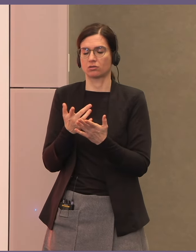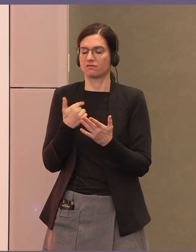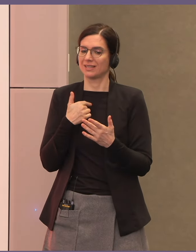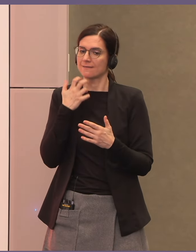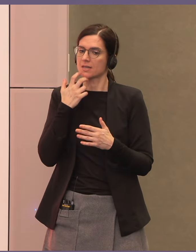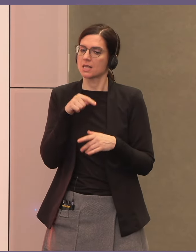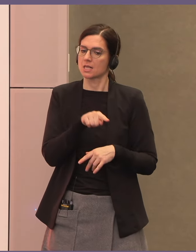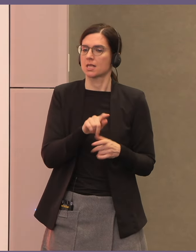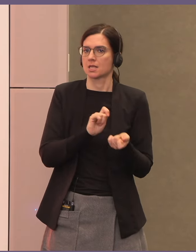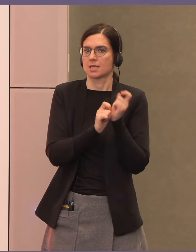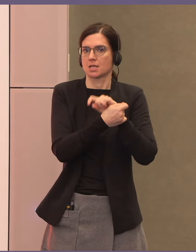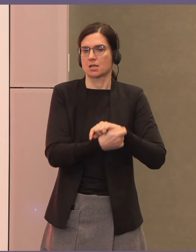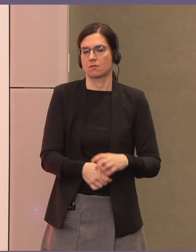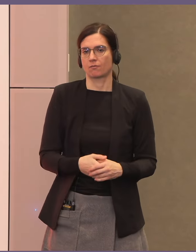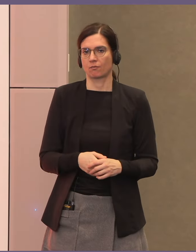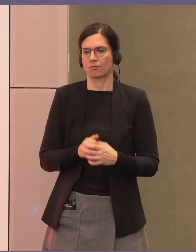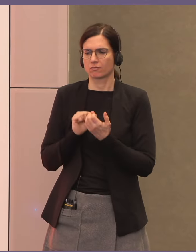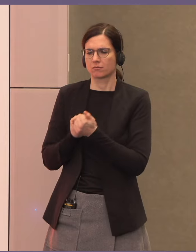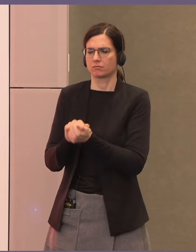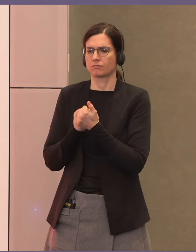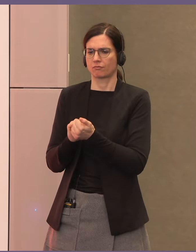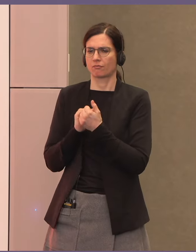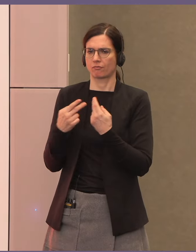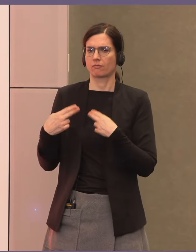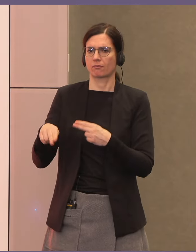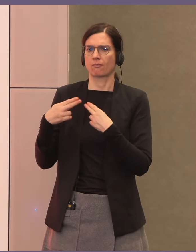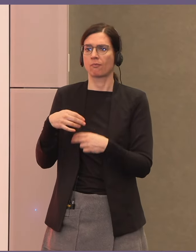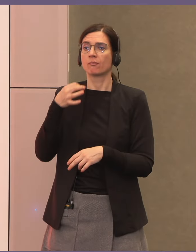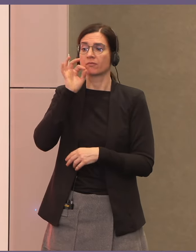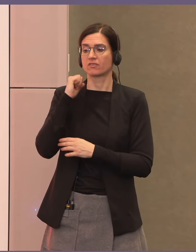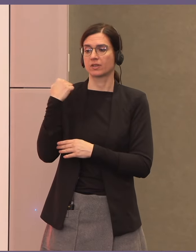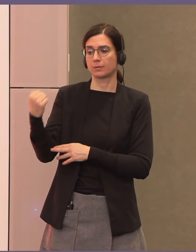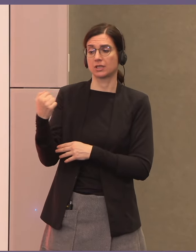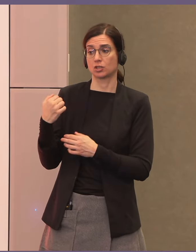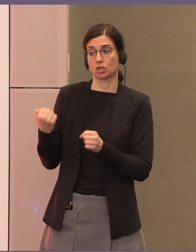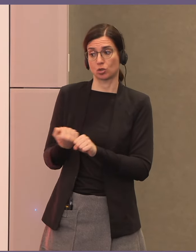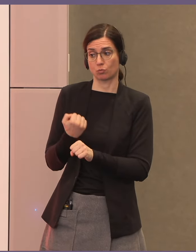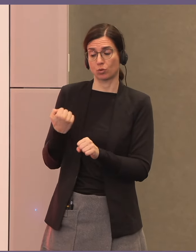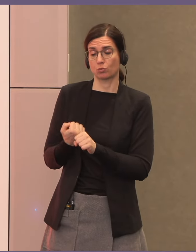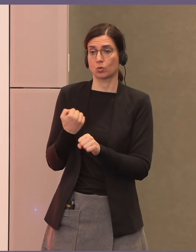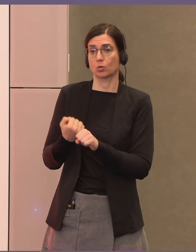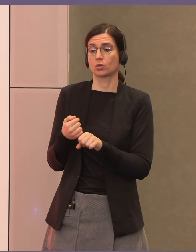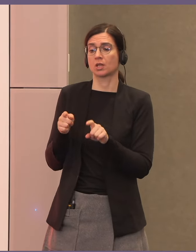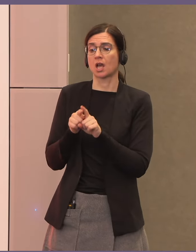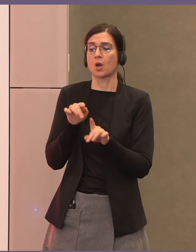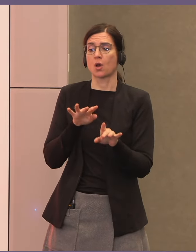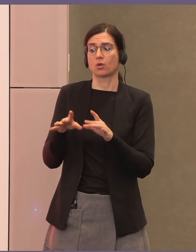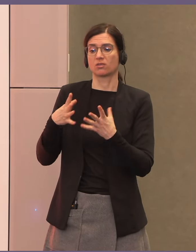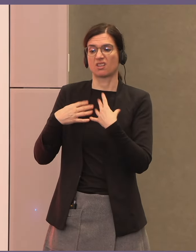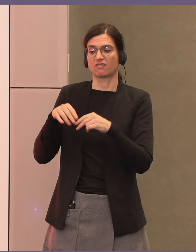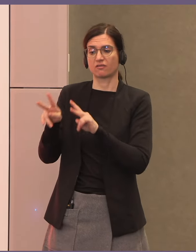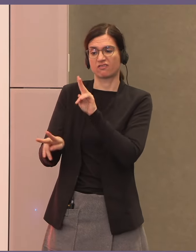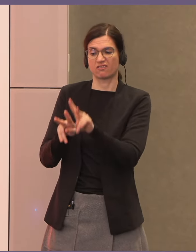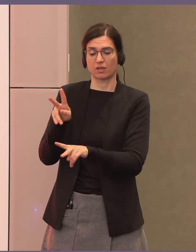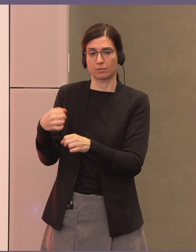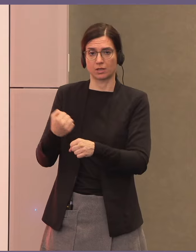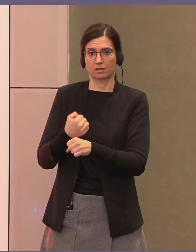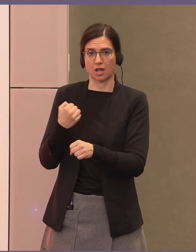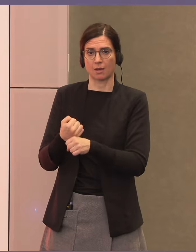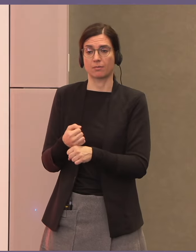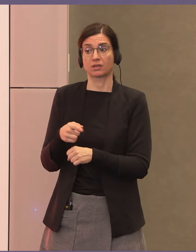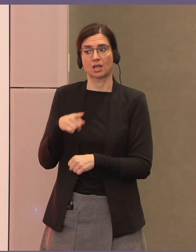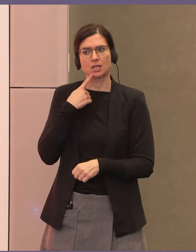Ein solcher andauernder Kampf betrifft feministische Bemühungen, Reproduktionsarbeit als harte